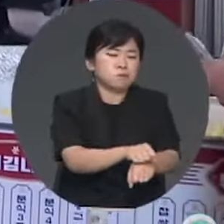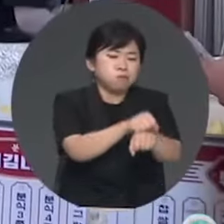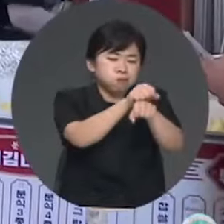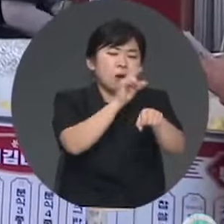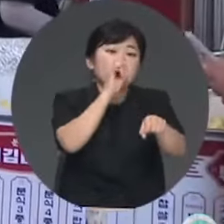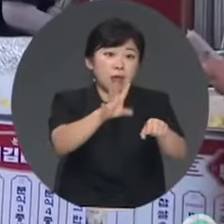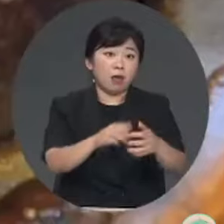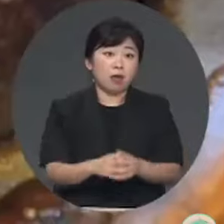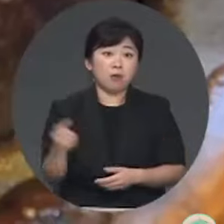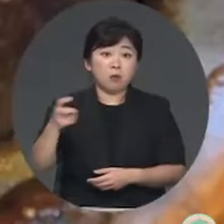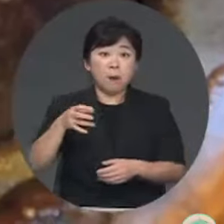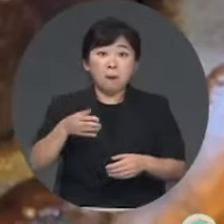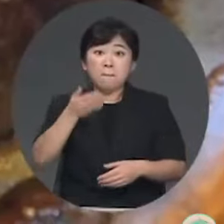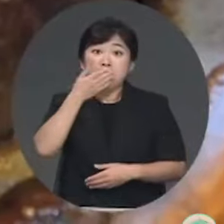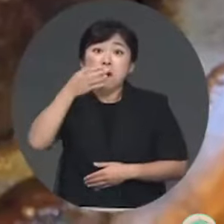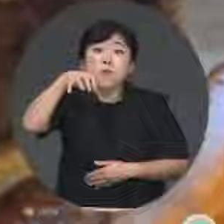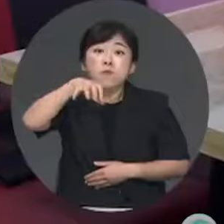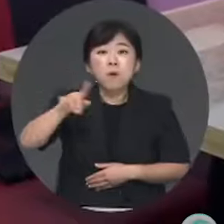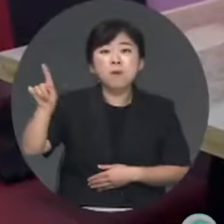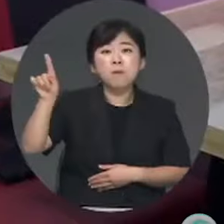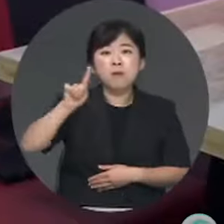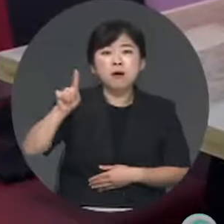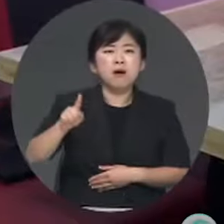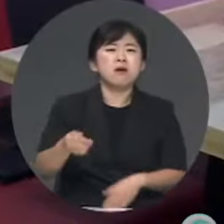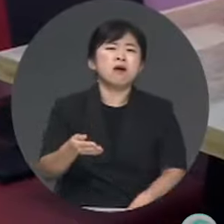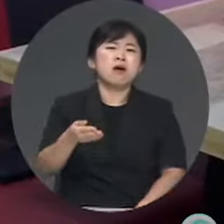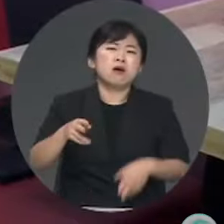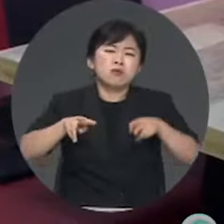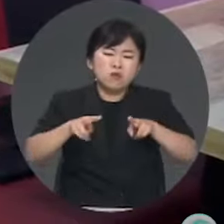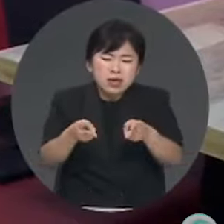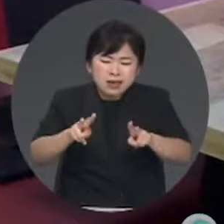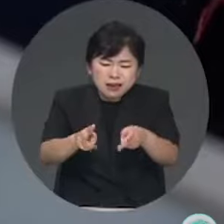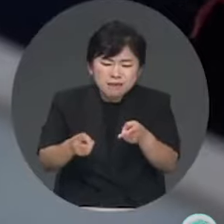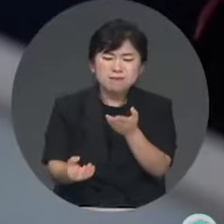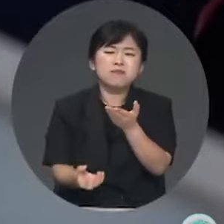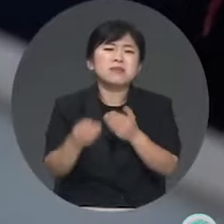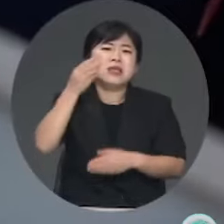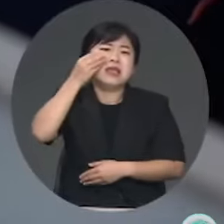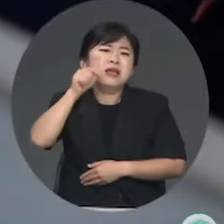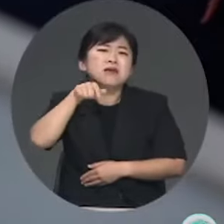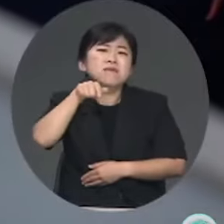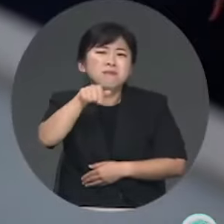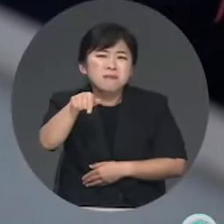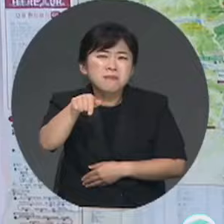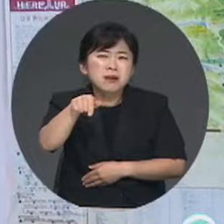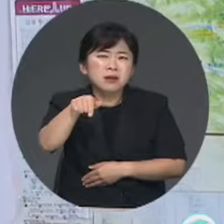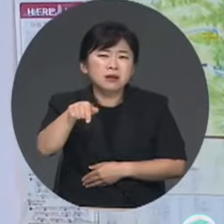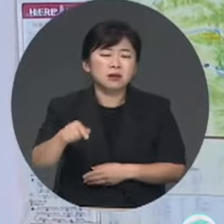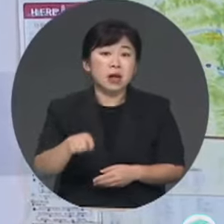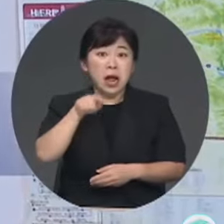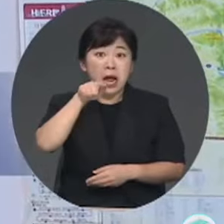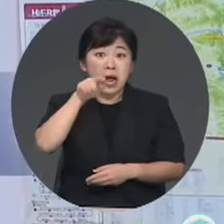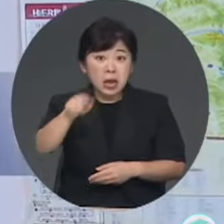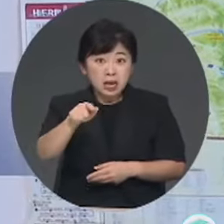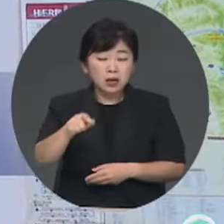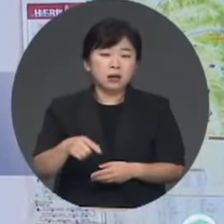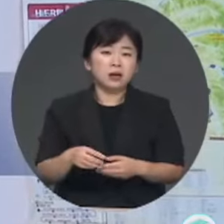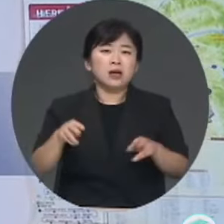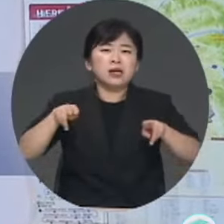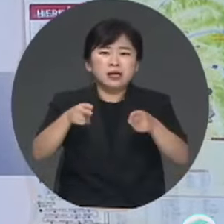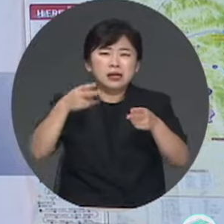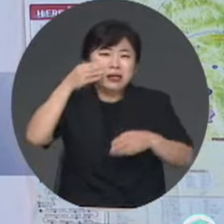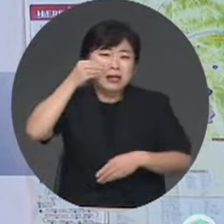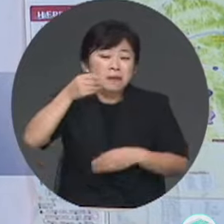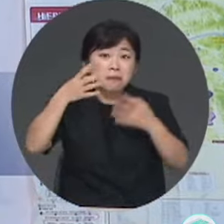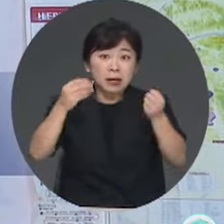음식점에서 가장 주의할 점은 식용유 과열인데 뜨거운 기름에 맞는 소화기를 미리 준비해야 합니다. 식용유를 많이 사용한 데는